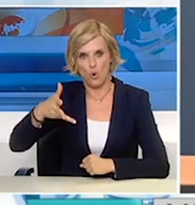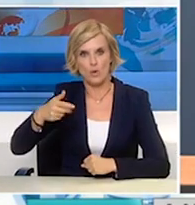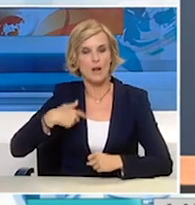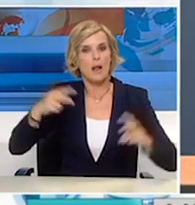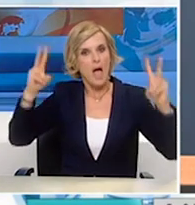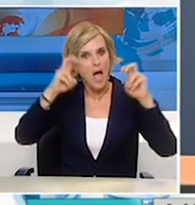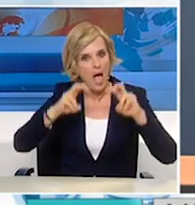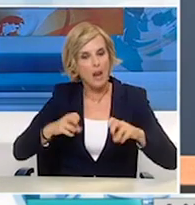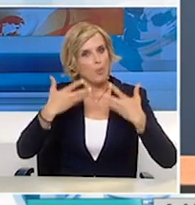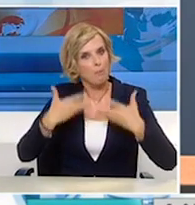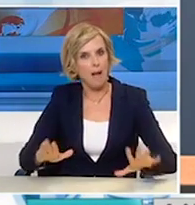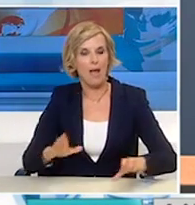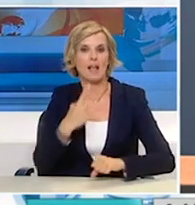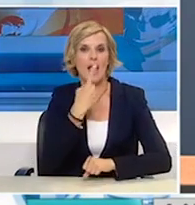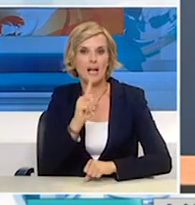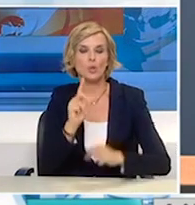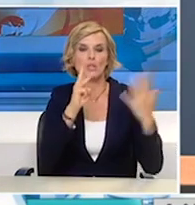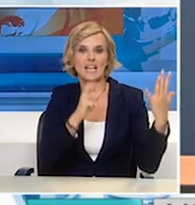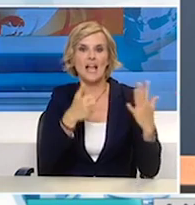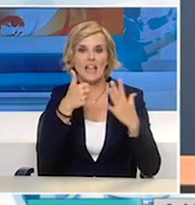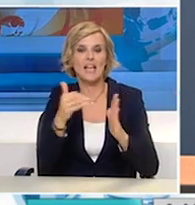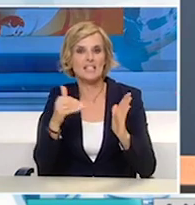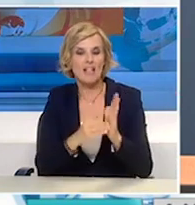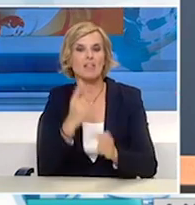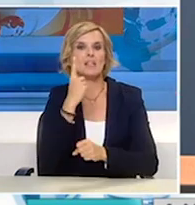ελεγχθεί 136.001 κλινικά δείγματα.